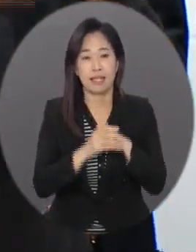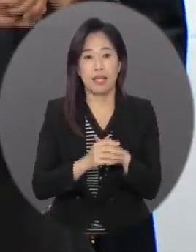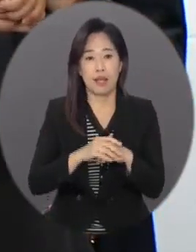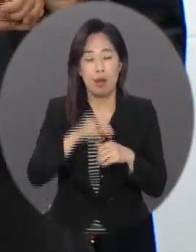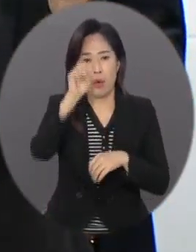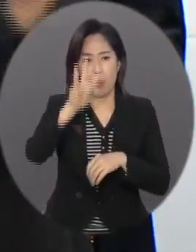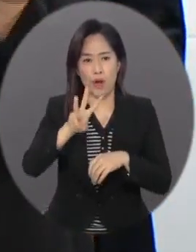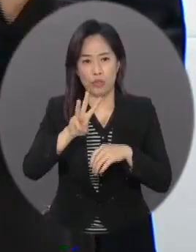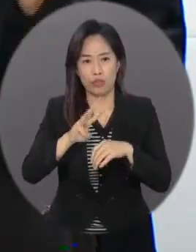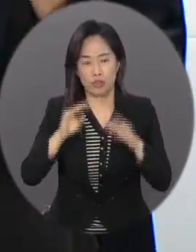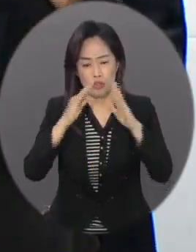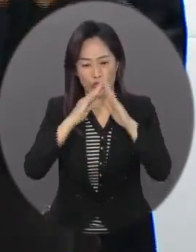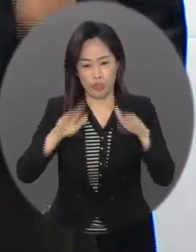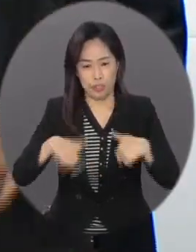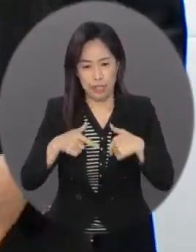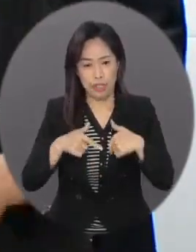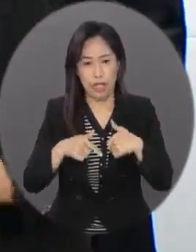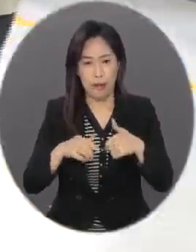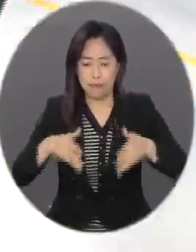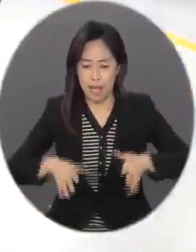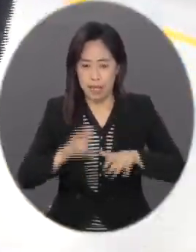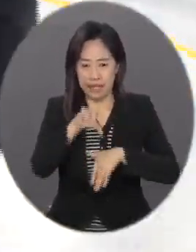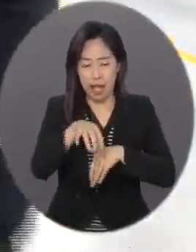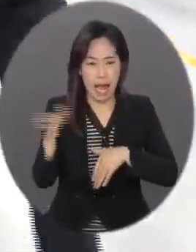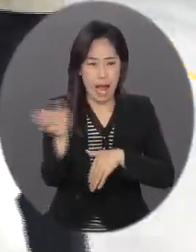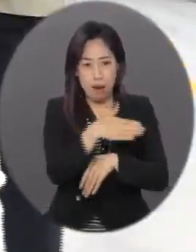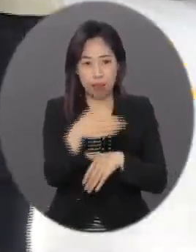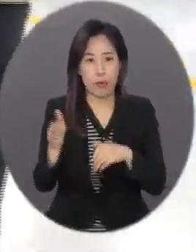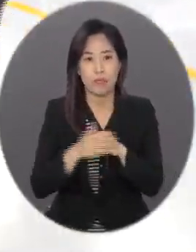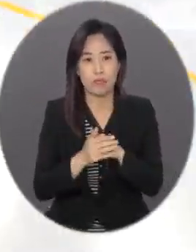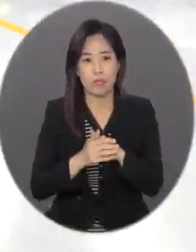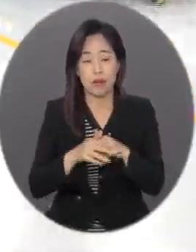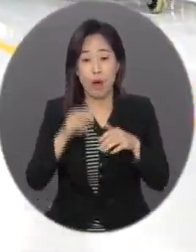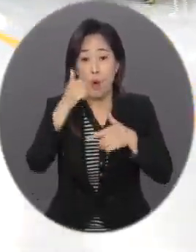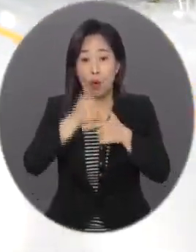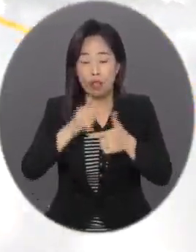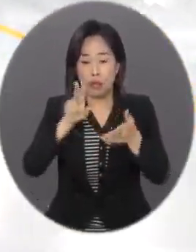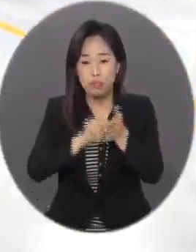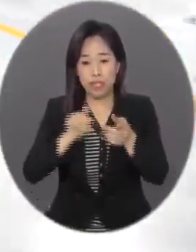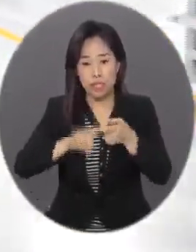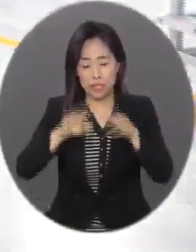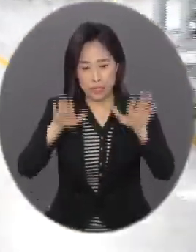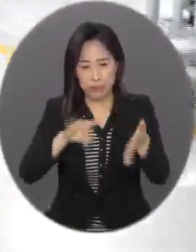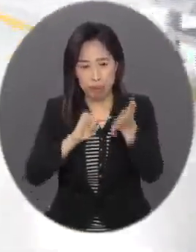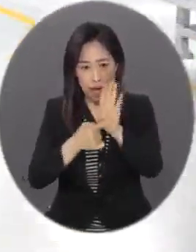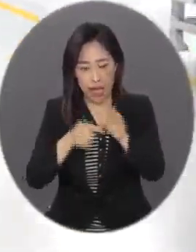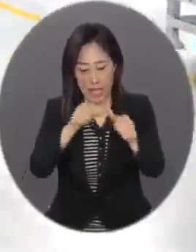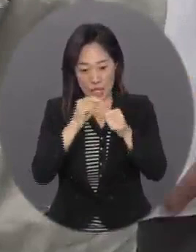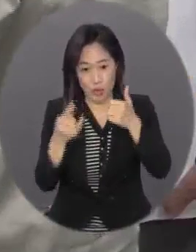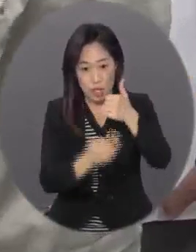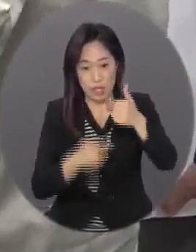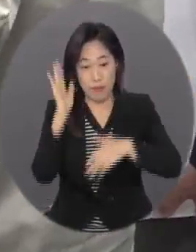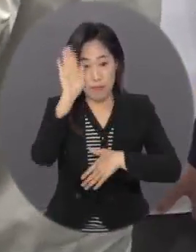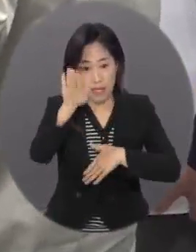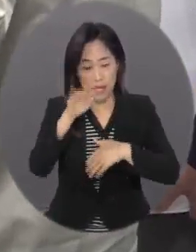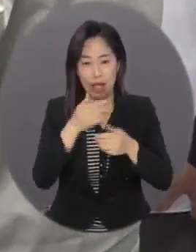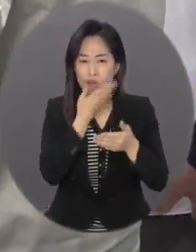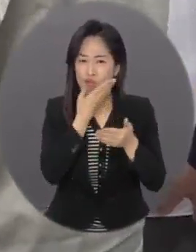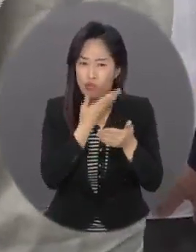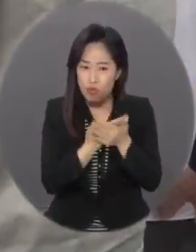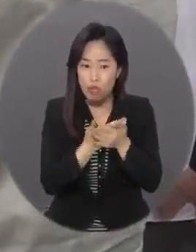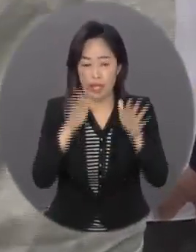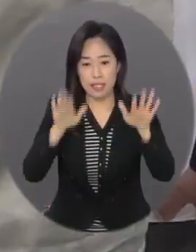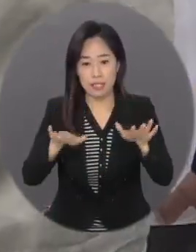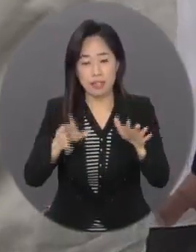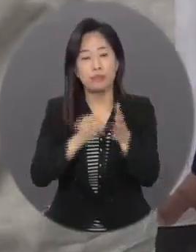안 출신은 단 한명도 없는 사와 곤 암소에 우려가 쉬운 이슈가 되고 있는 가운데 일수 연회가 지역의 미래가 달린 10년 1